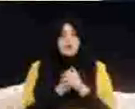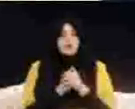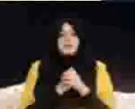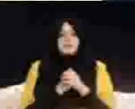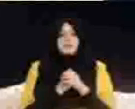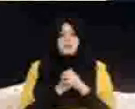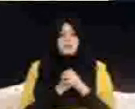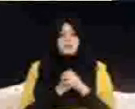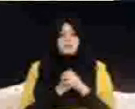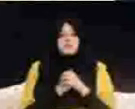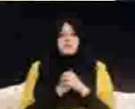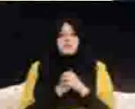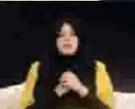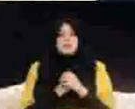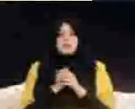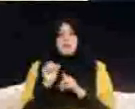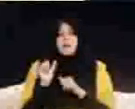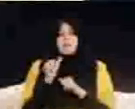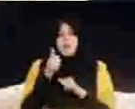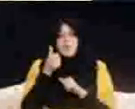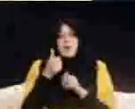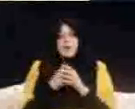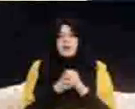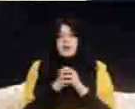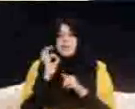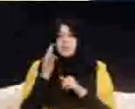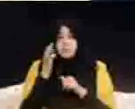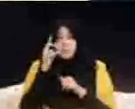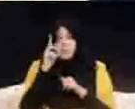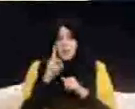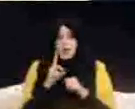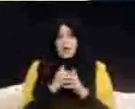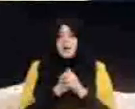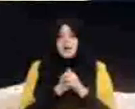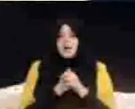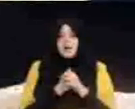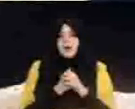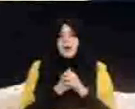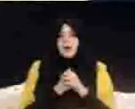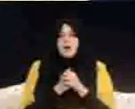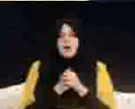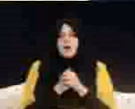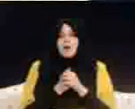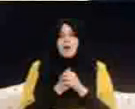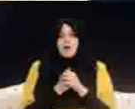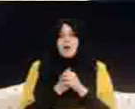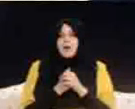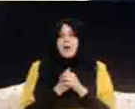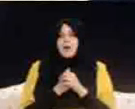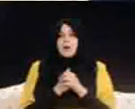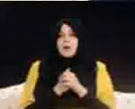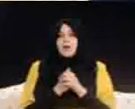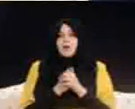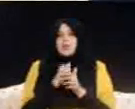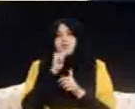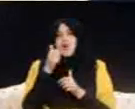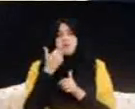والدة؟ أولا هذا يجوز دون استعمال لسيف الحياء،